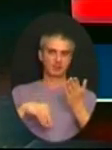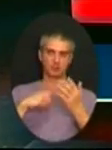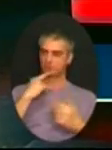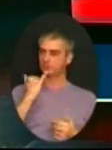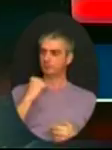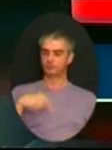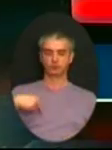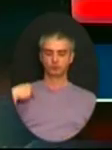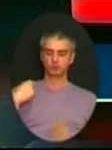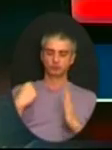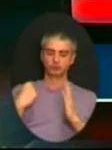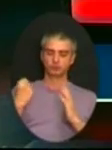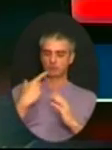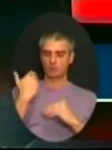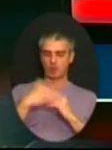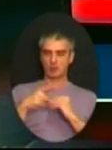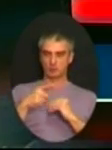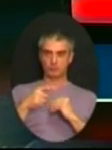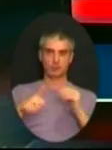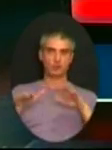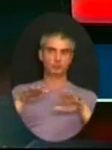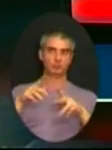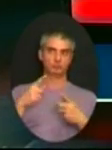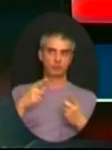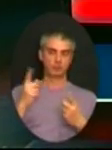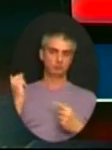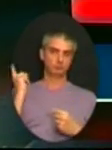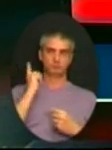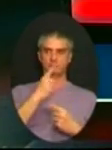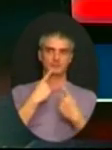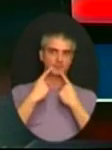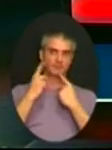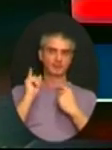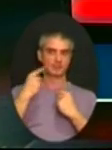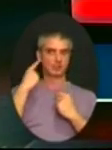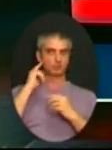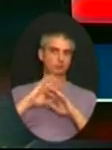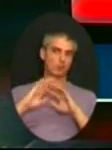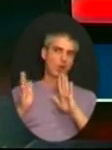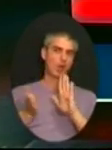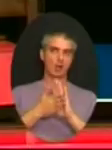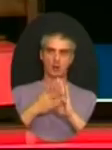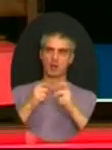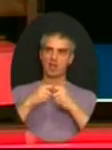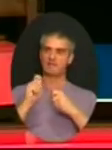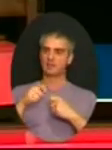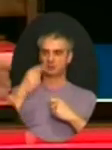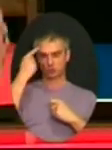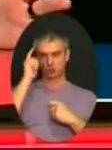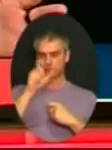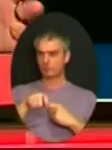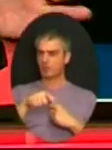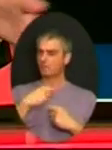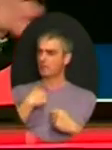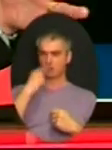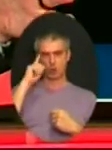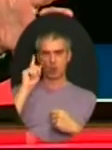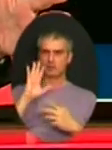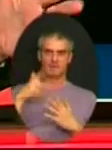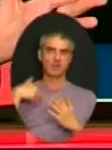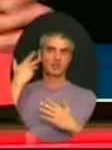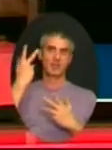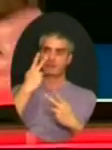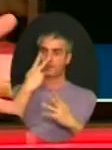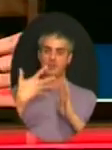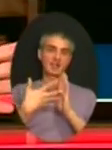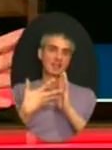נכון, ביום בשבוע האחרון של המושב. ראש הממשלה יופיע בדיון הזה, יצטרך לשמוע את כל מה שחברי הכנסת חושבים עליו, אנחנו לא יודעים איפה נהיה אז